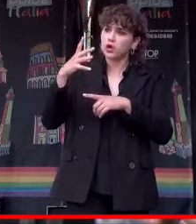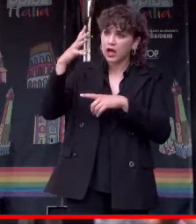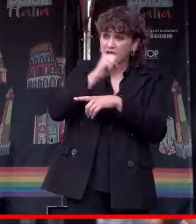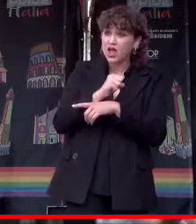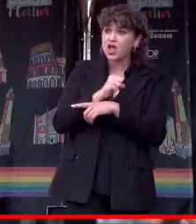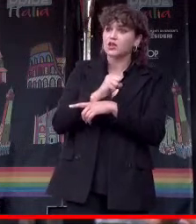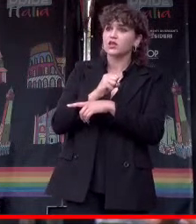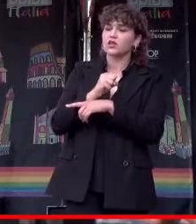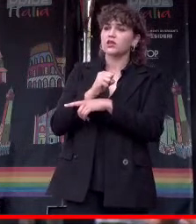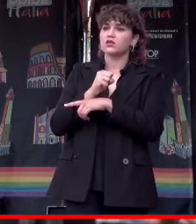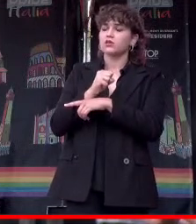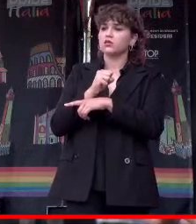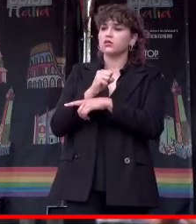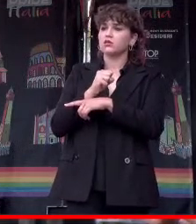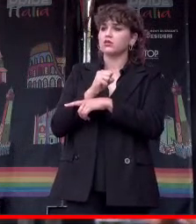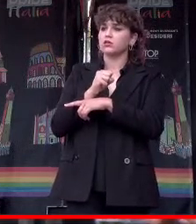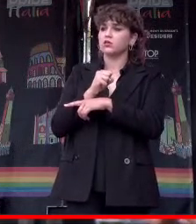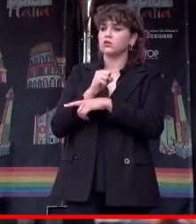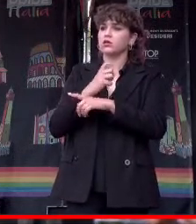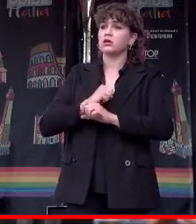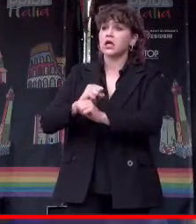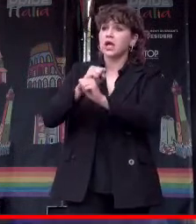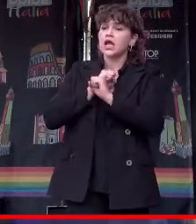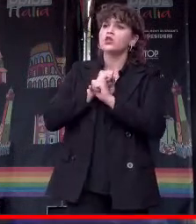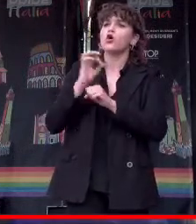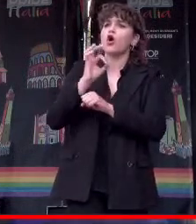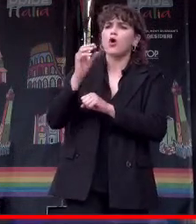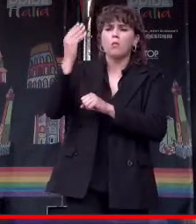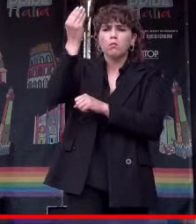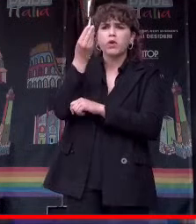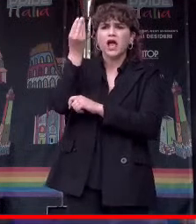in Regione ci possa essere un apporto